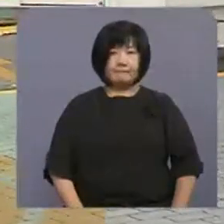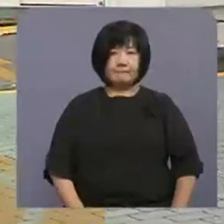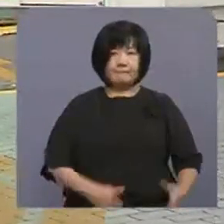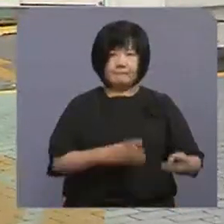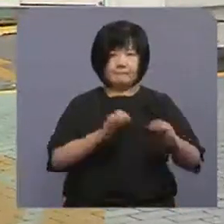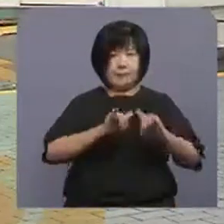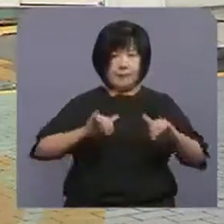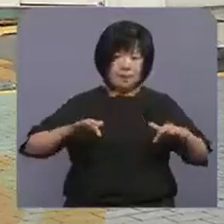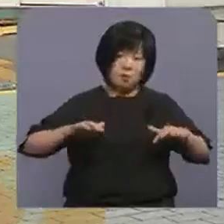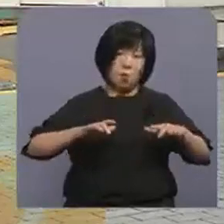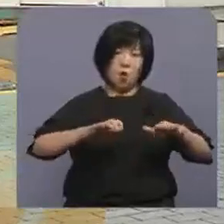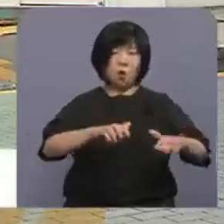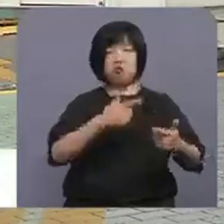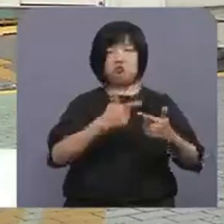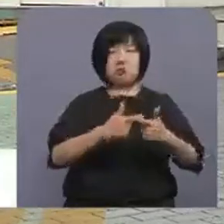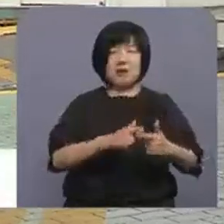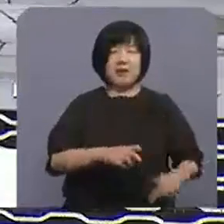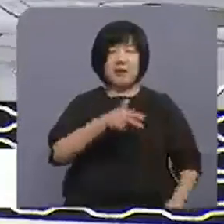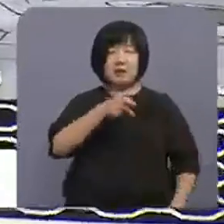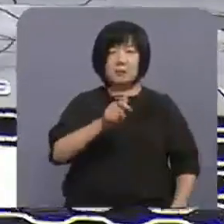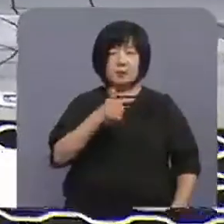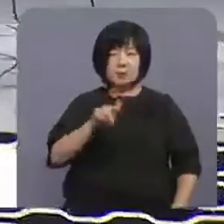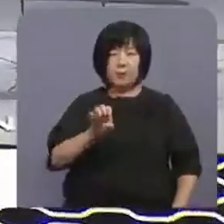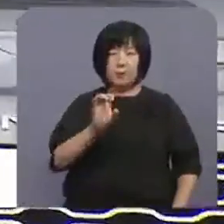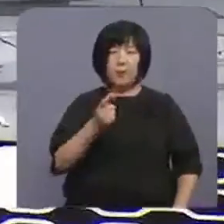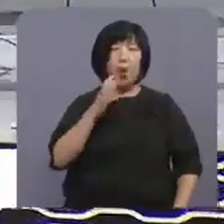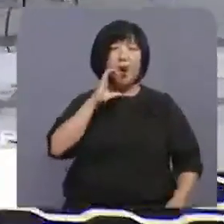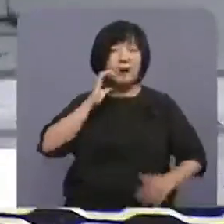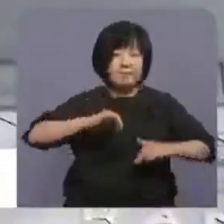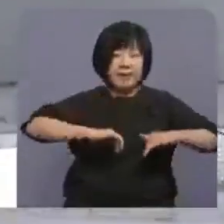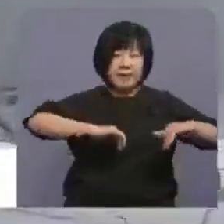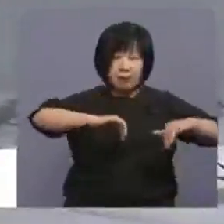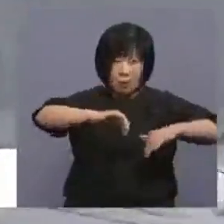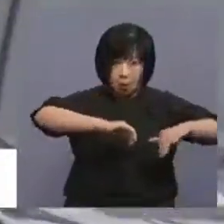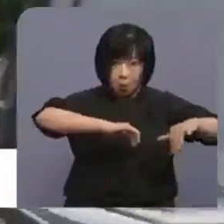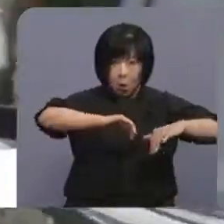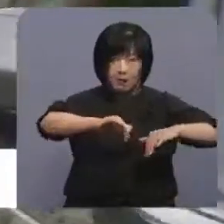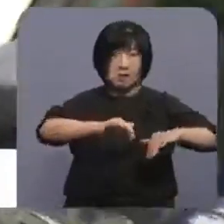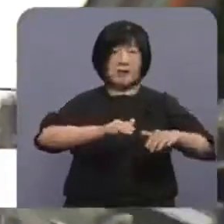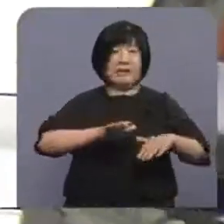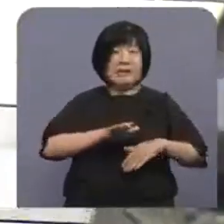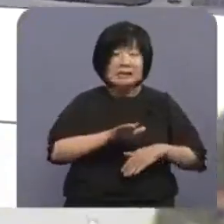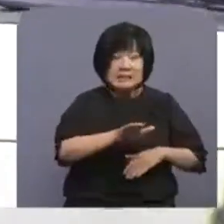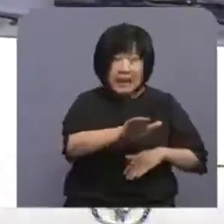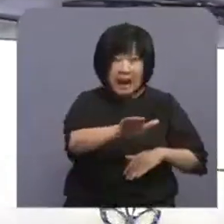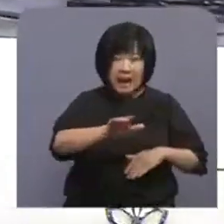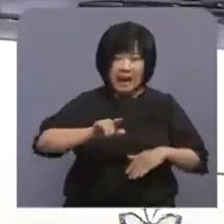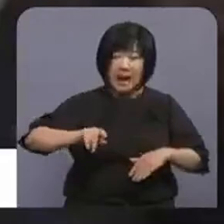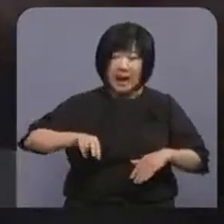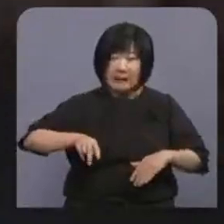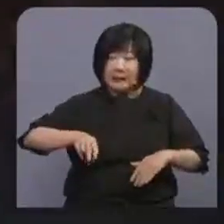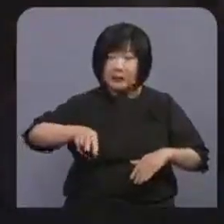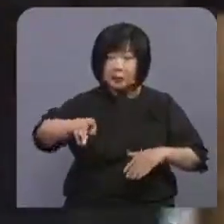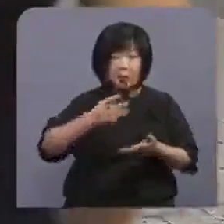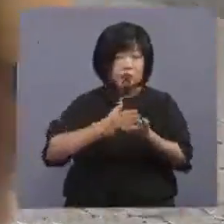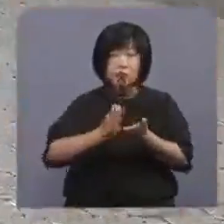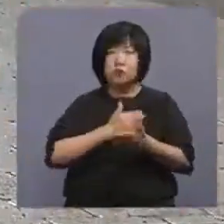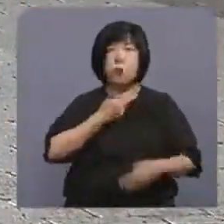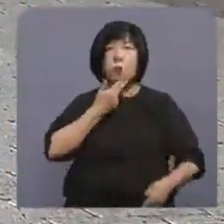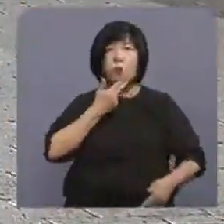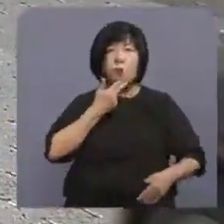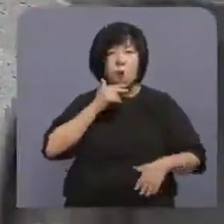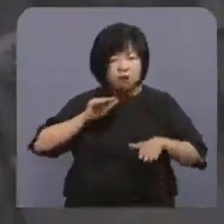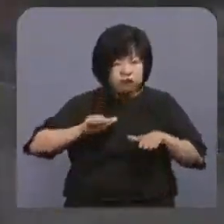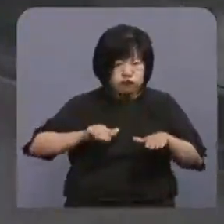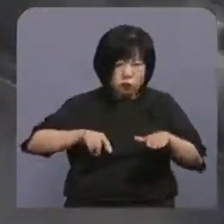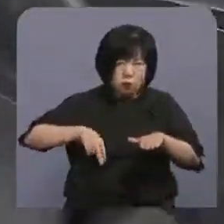많은 사람이 찾는 부산의 점포 카페 거리입니다. 차도와 인도가 구분이 없어 차와 사람이 뒤엉켜 지나갑니다.